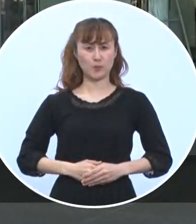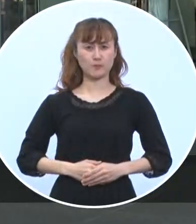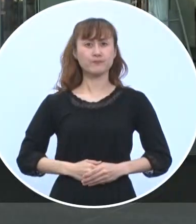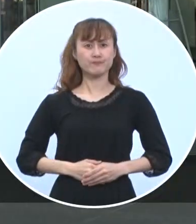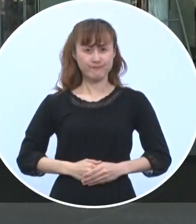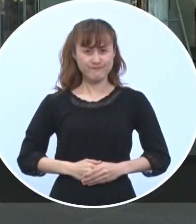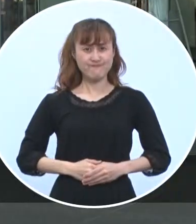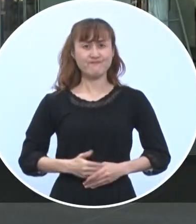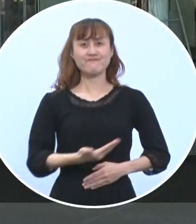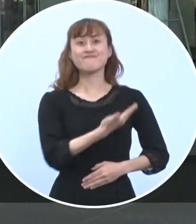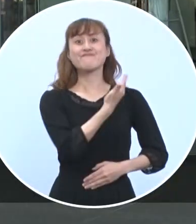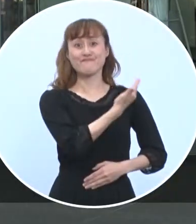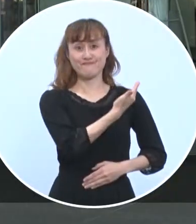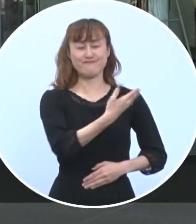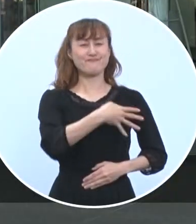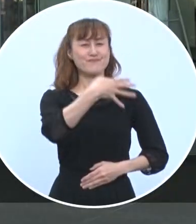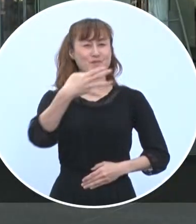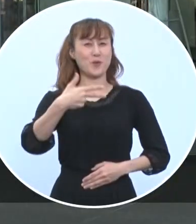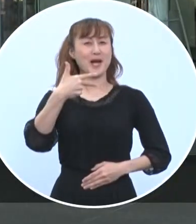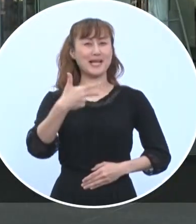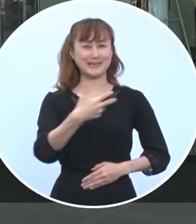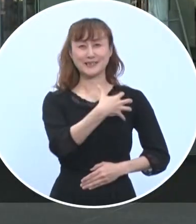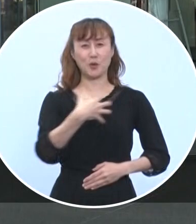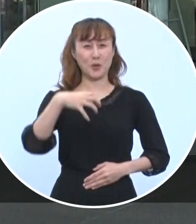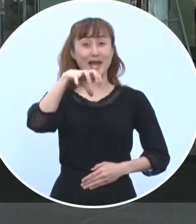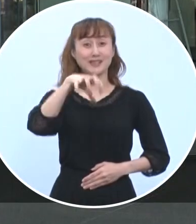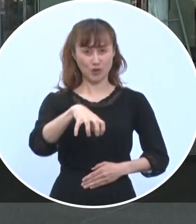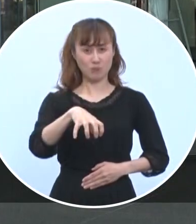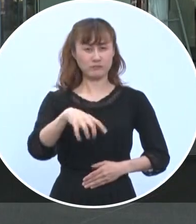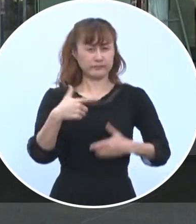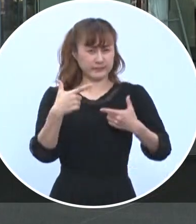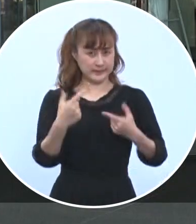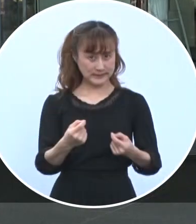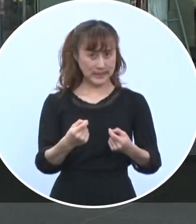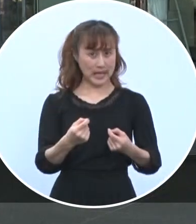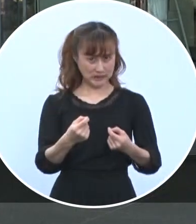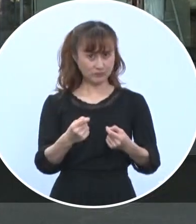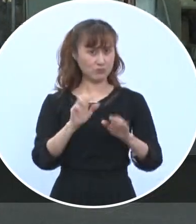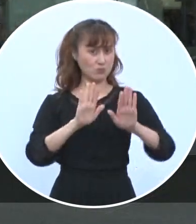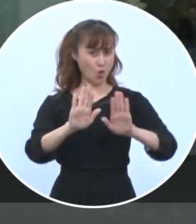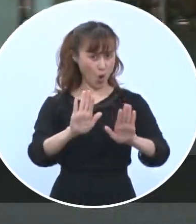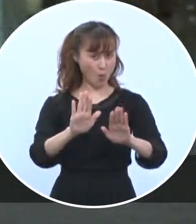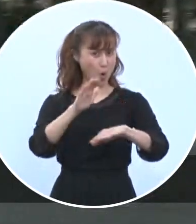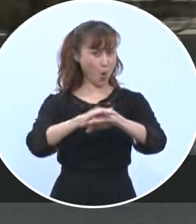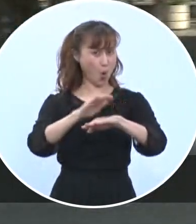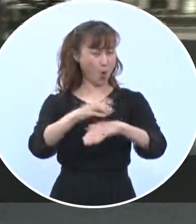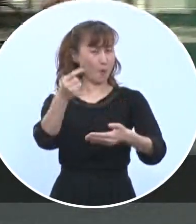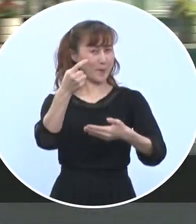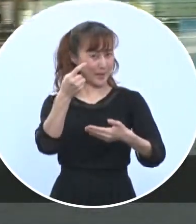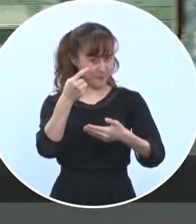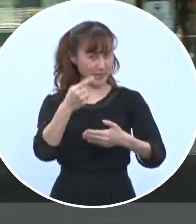こちらの四日市市保健所でしっかり予防法を学びたいと思います。